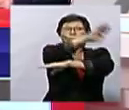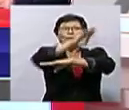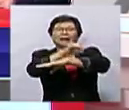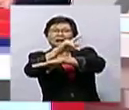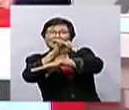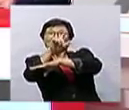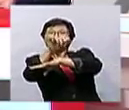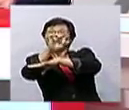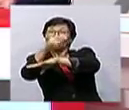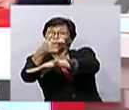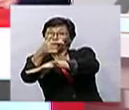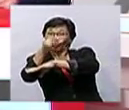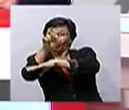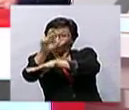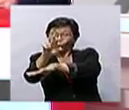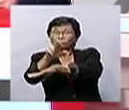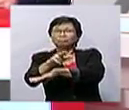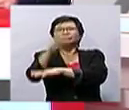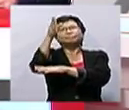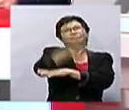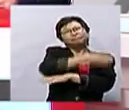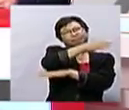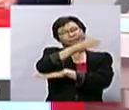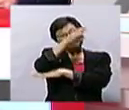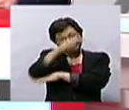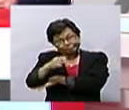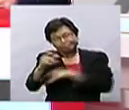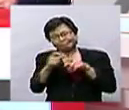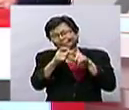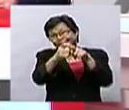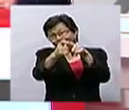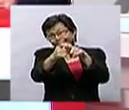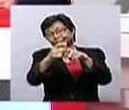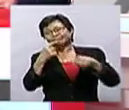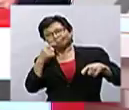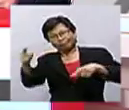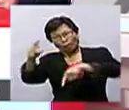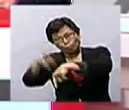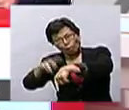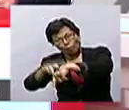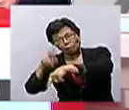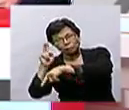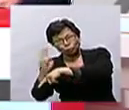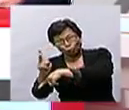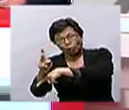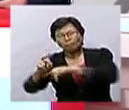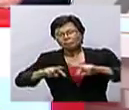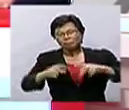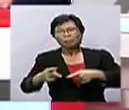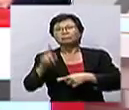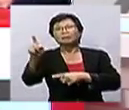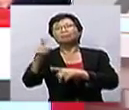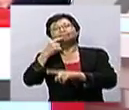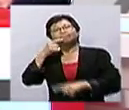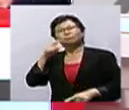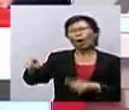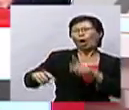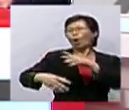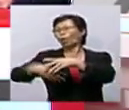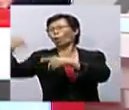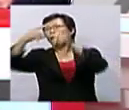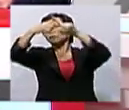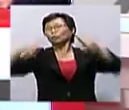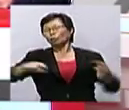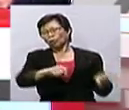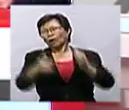Gelugur Ram Kapal Singh menarik balik perkataan itu selepas diberi amaran kedua menyebabkan beliau diarah keluar Dewan